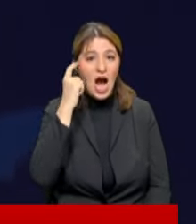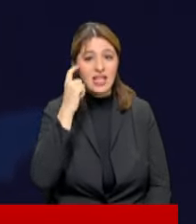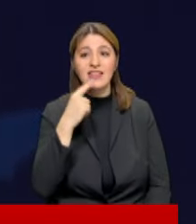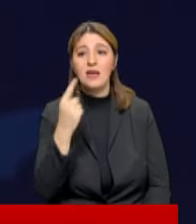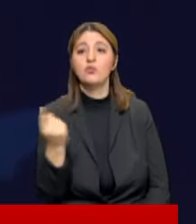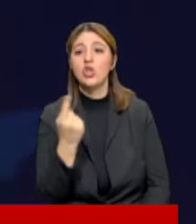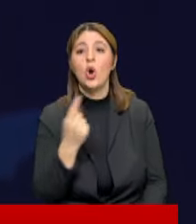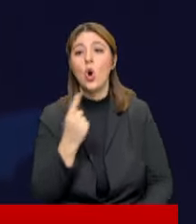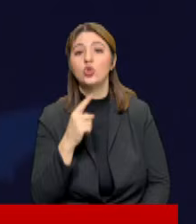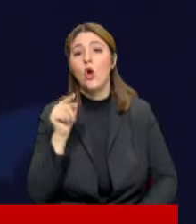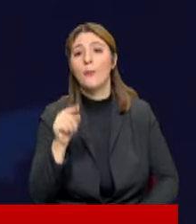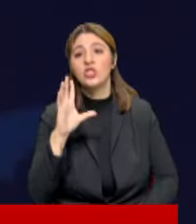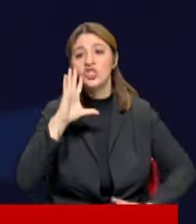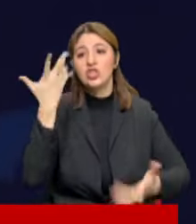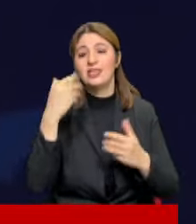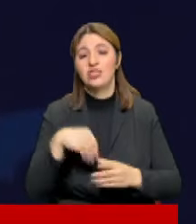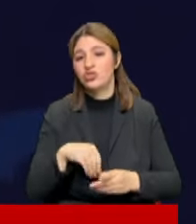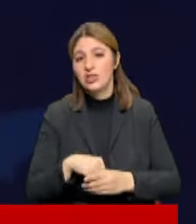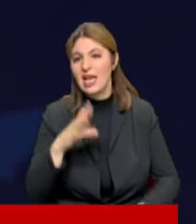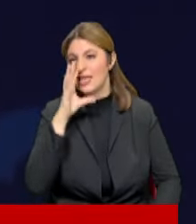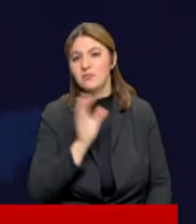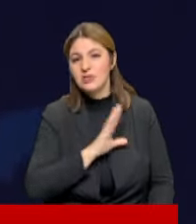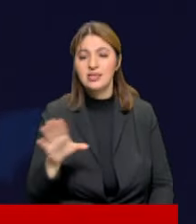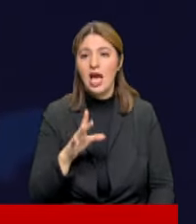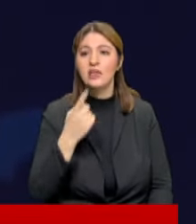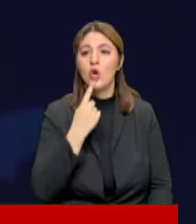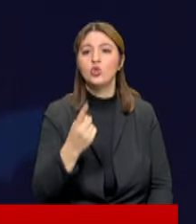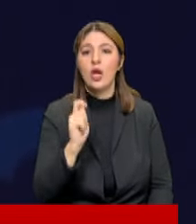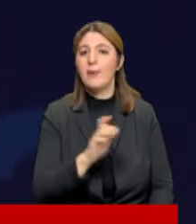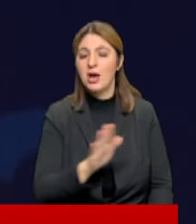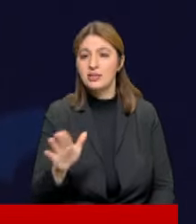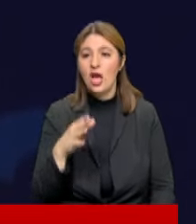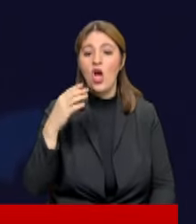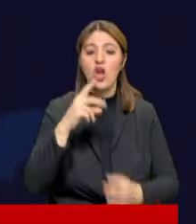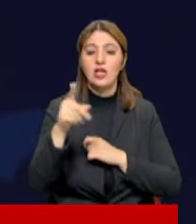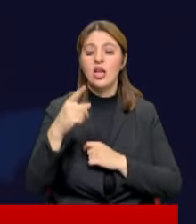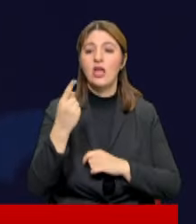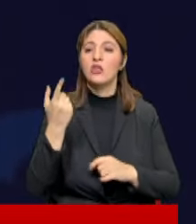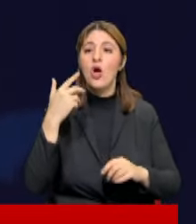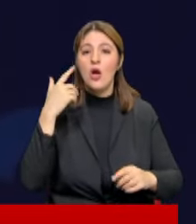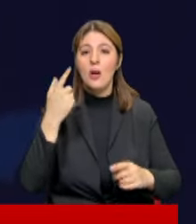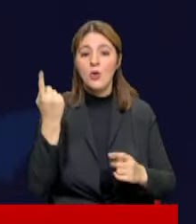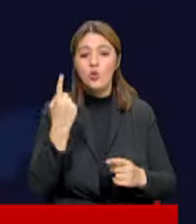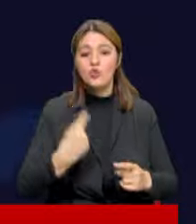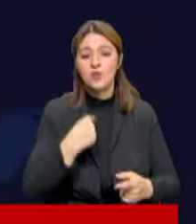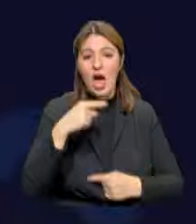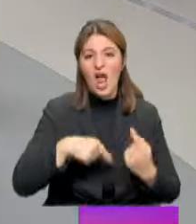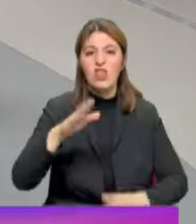diye bir şey konuşuluyor bu cinnetin içine kimse sözcülük edemez öcalan'dan mede tuman